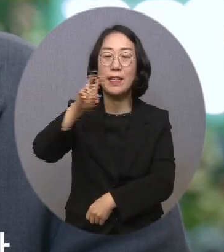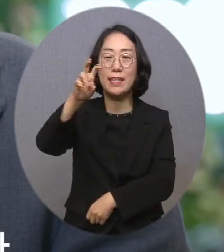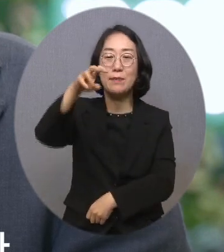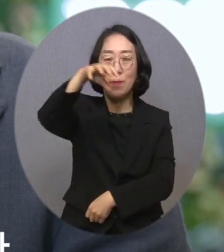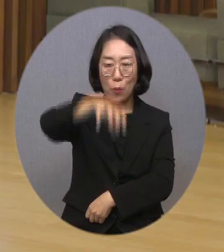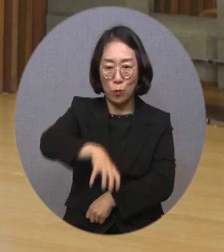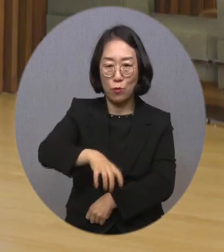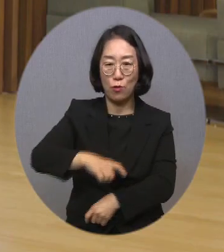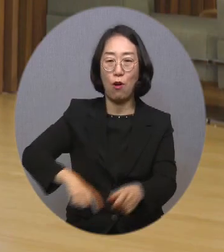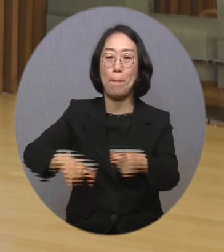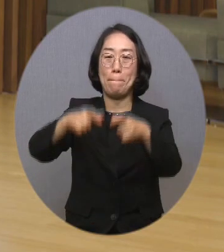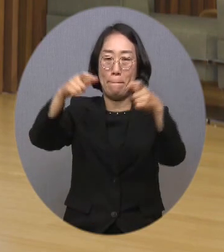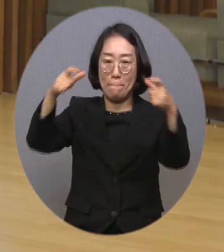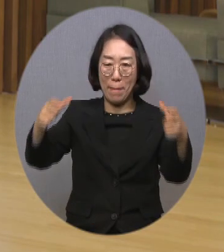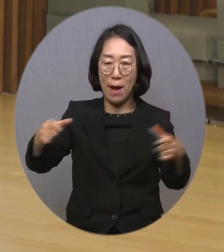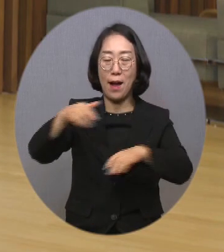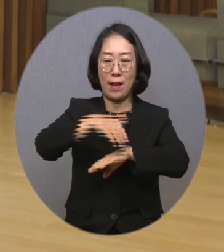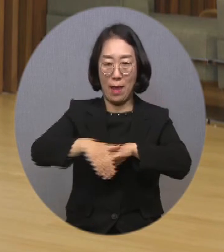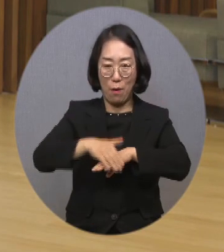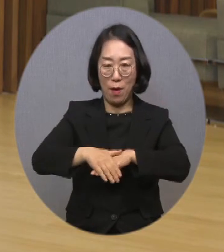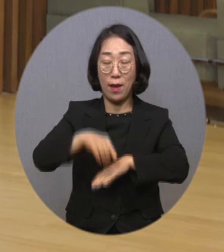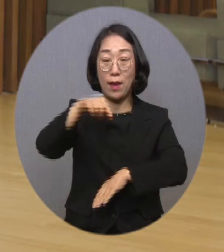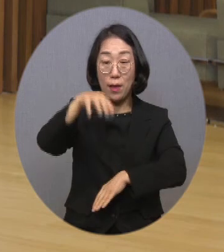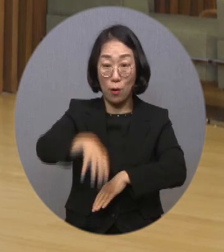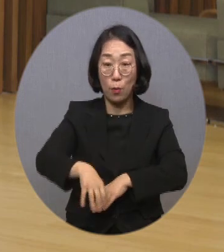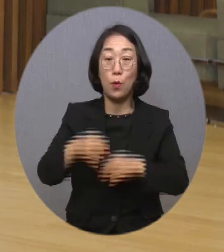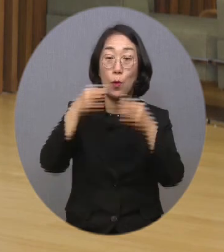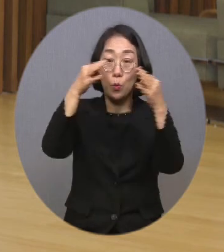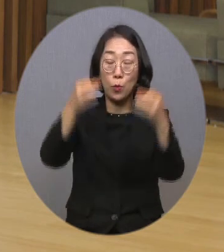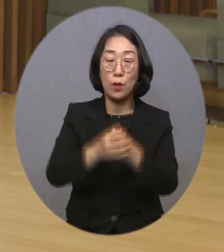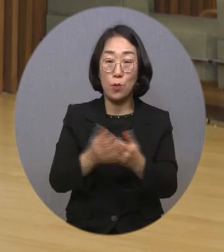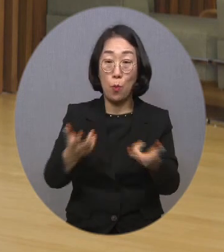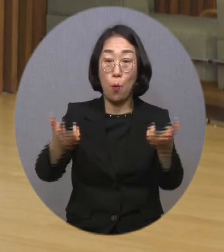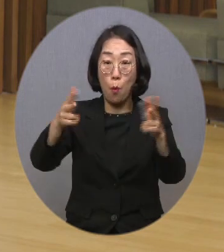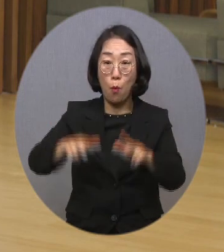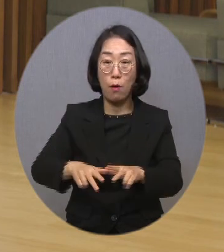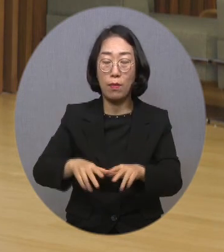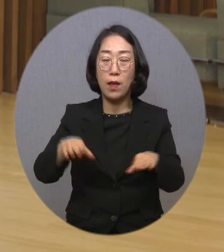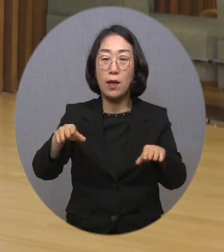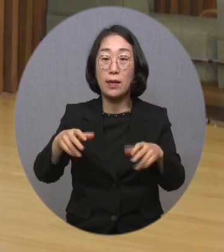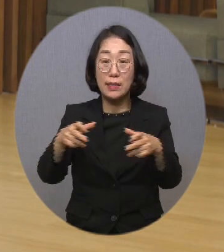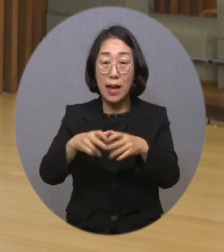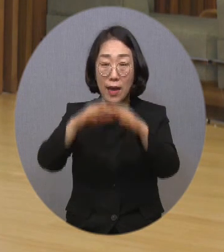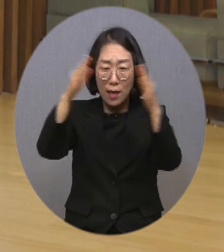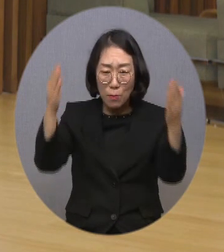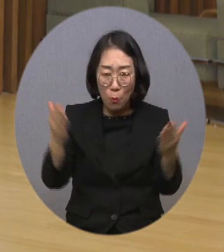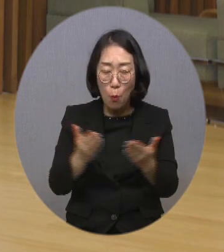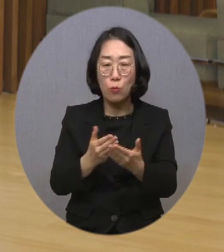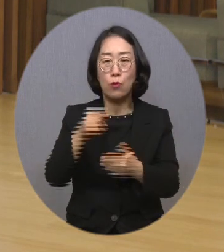운영할 계획입니다. 저희가 이러한 다양한 노력을 통해서 국립공원이 충분히 장애인들에게도